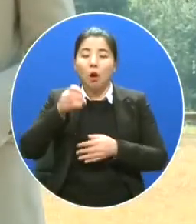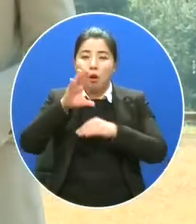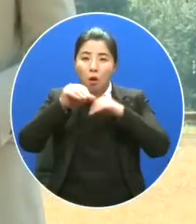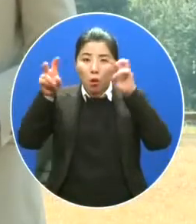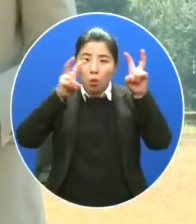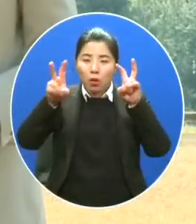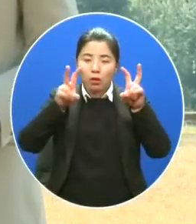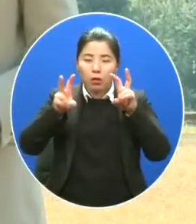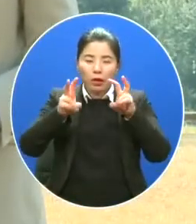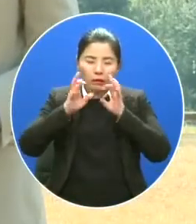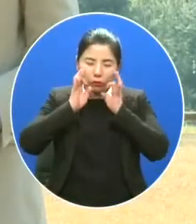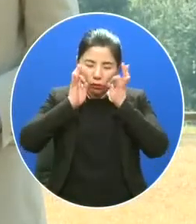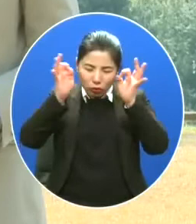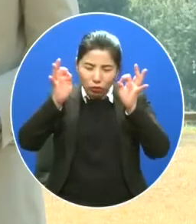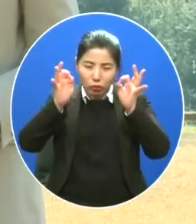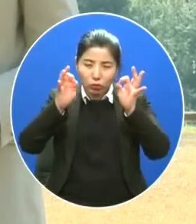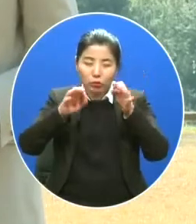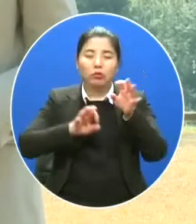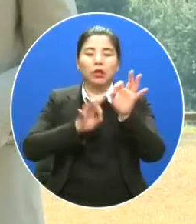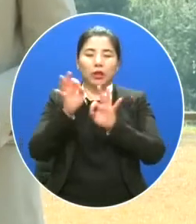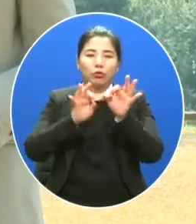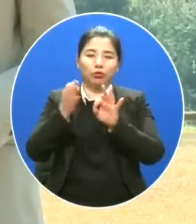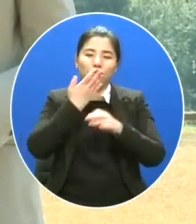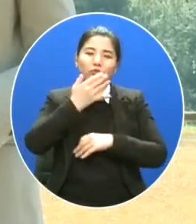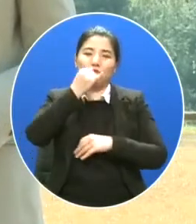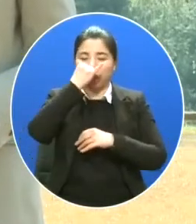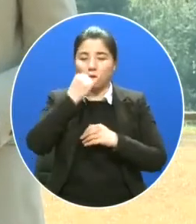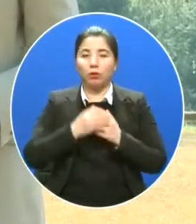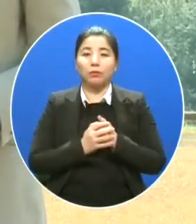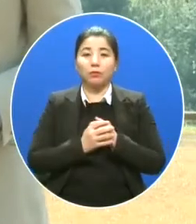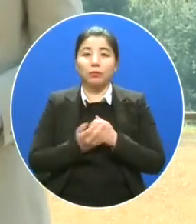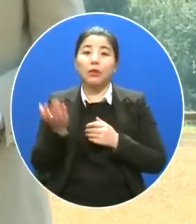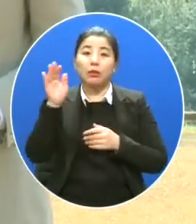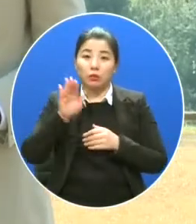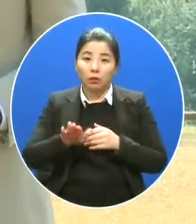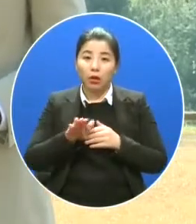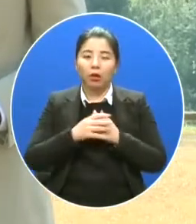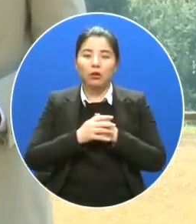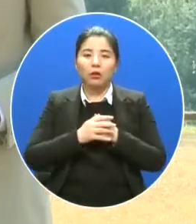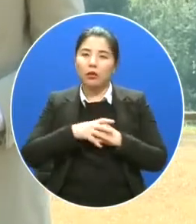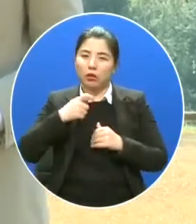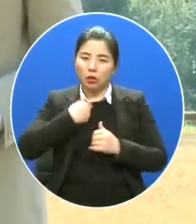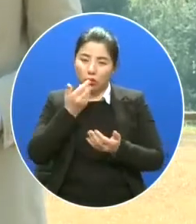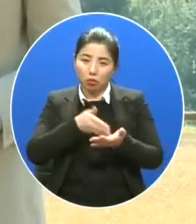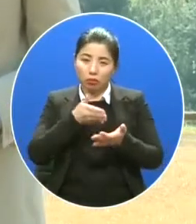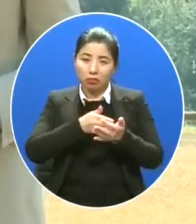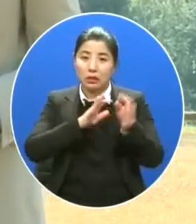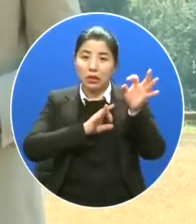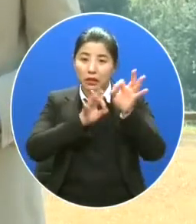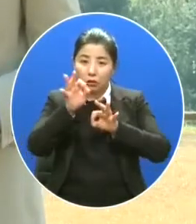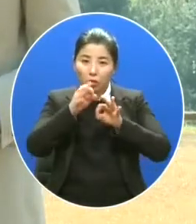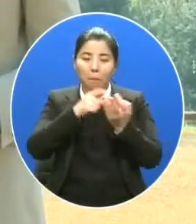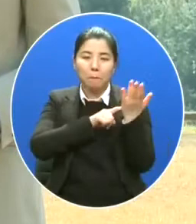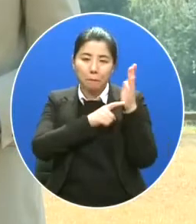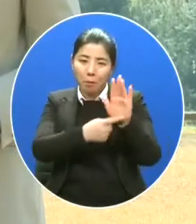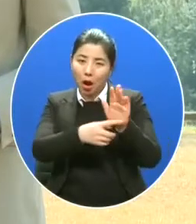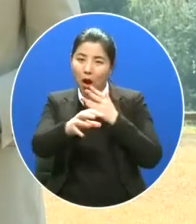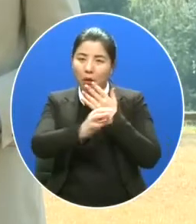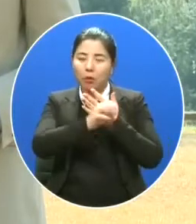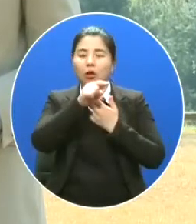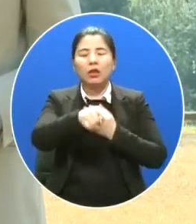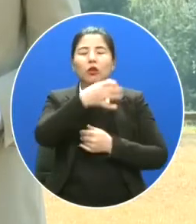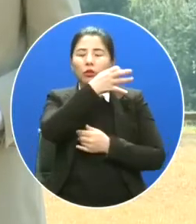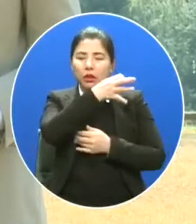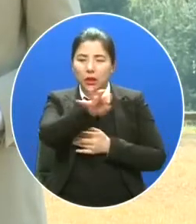언론사가 아무리 최선을 다한다 해도 오보는 발생할 수 있습니다. 하지만 자신들의 보도가 오보였음이 밝혀지면